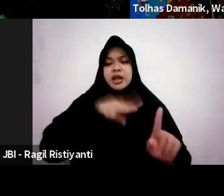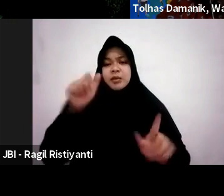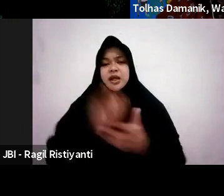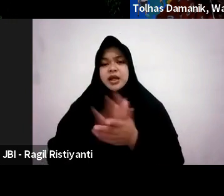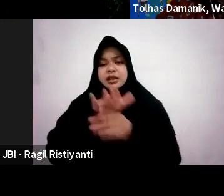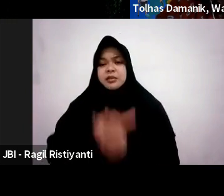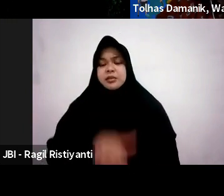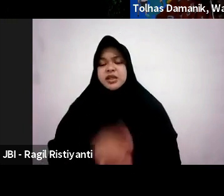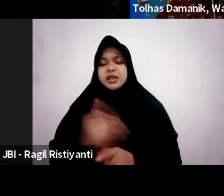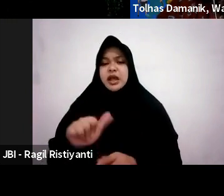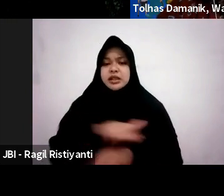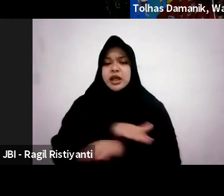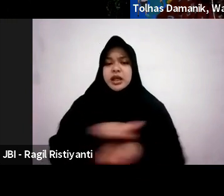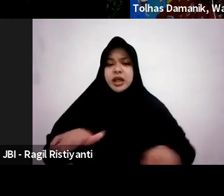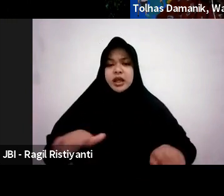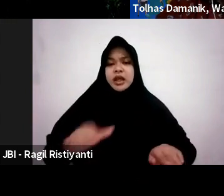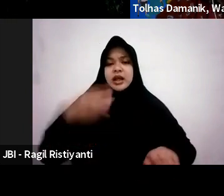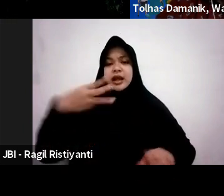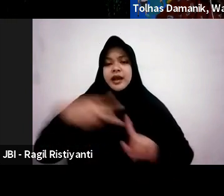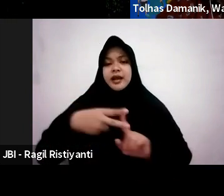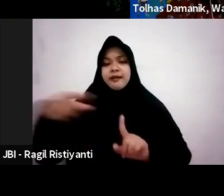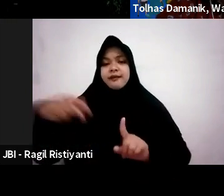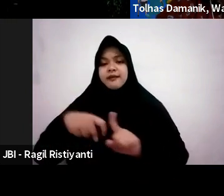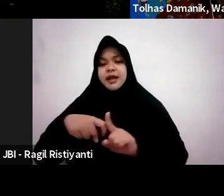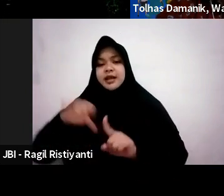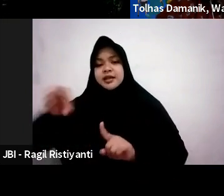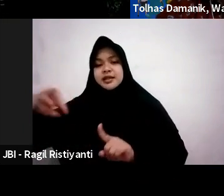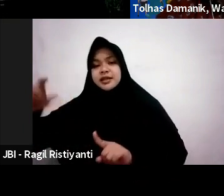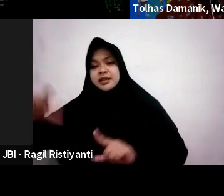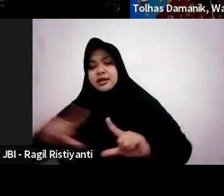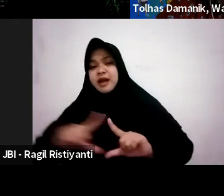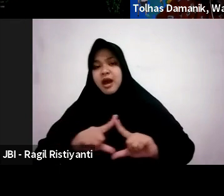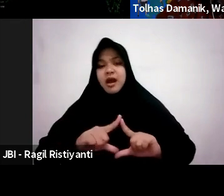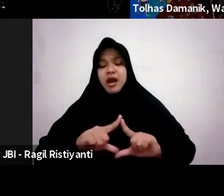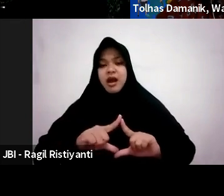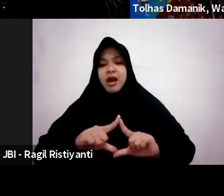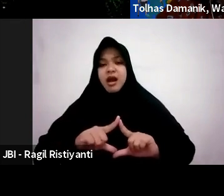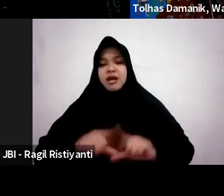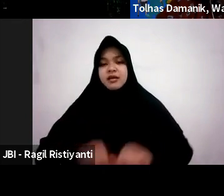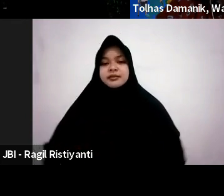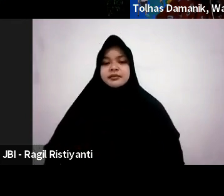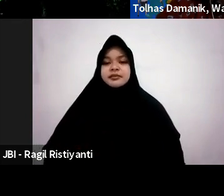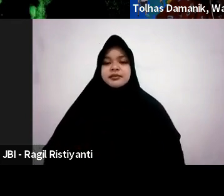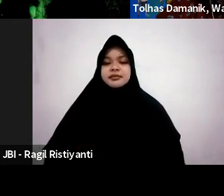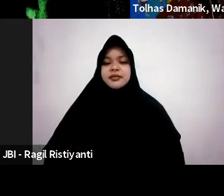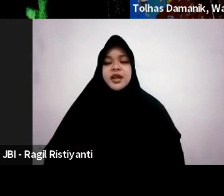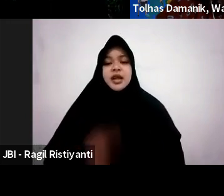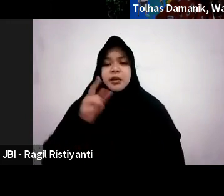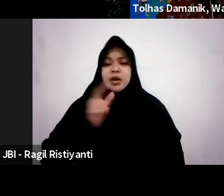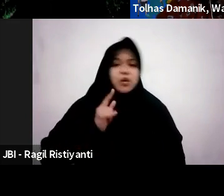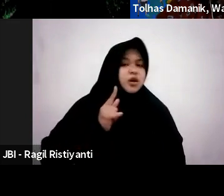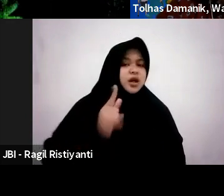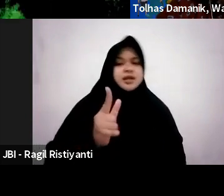dengan efek Jera segera itu juga yang terjadi di les Kenapa mereka sangat konsisten untuk memperjuangkan itu karena memang